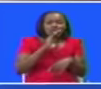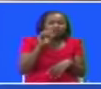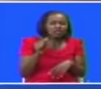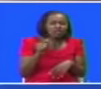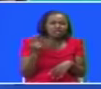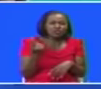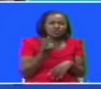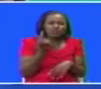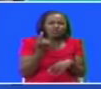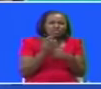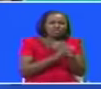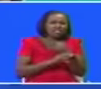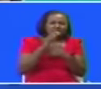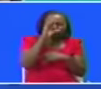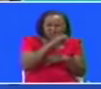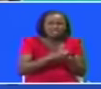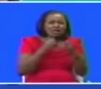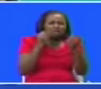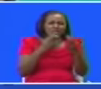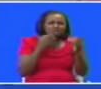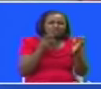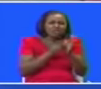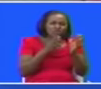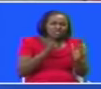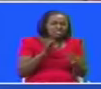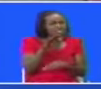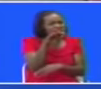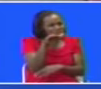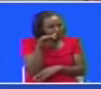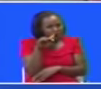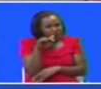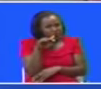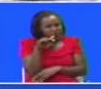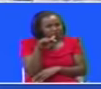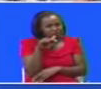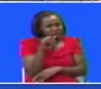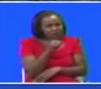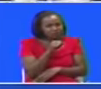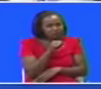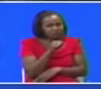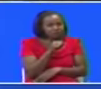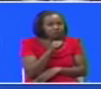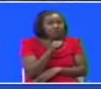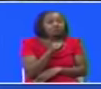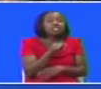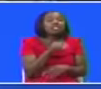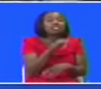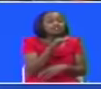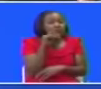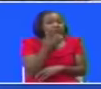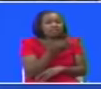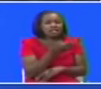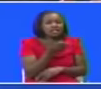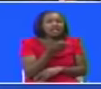ambaye walipoteza madaktari mengi. Zimbabwe haswa, Zimbabwe. South African region maana. Ndio. Zimbabwe hasa wamekosa,